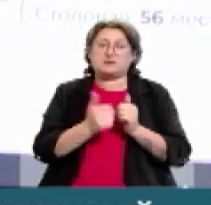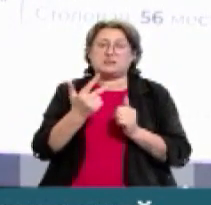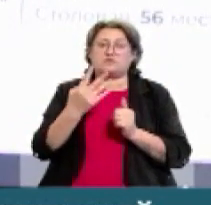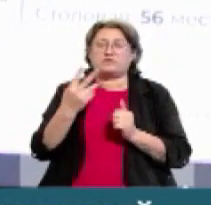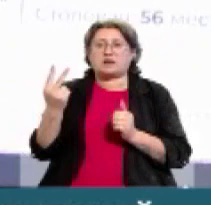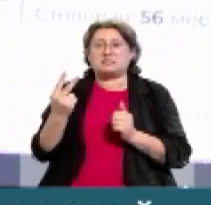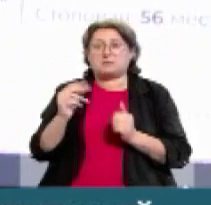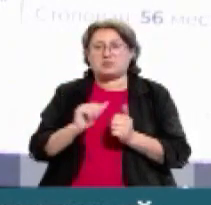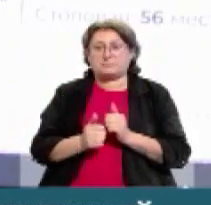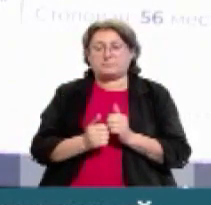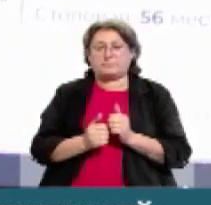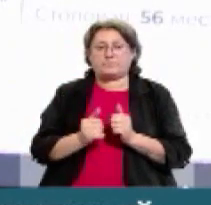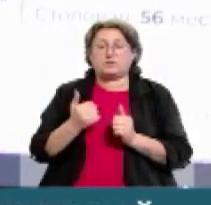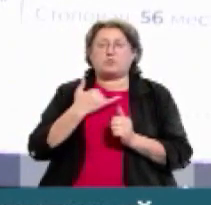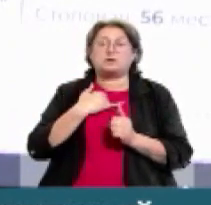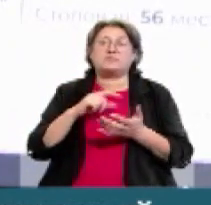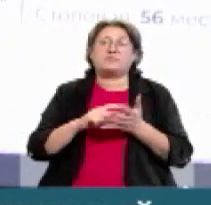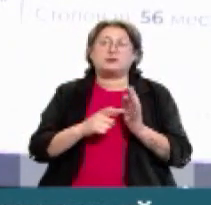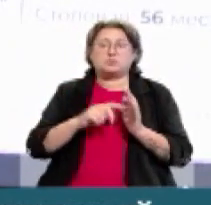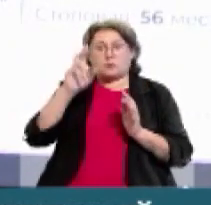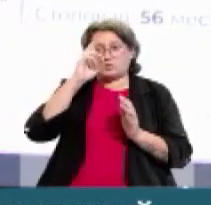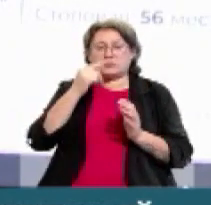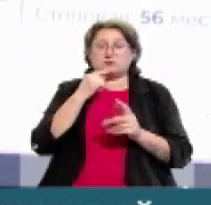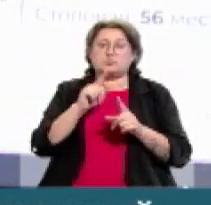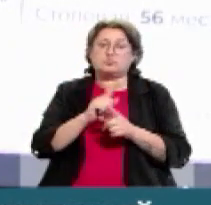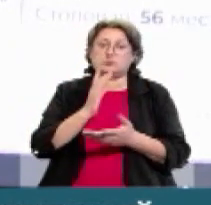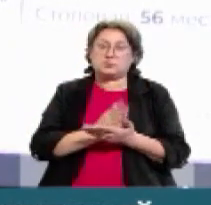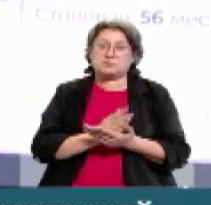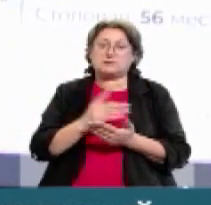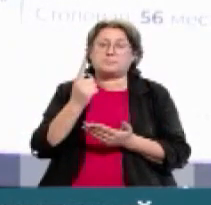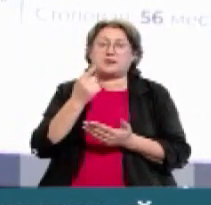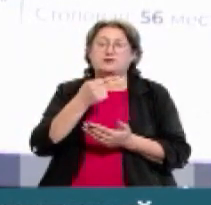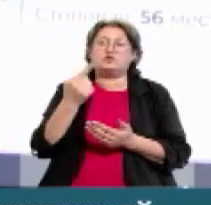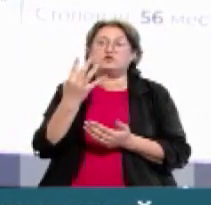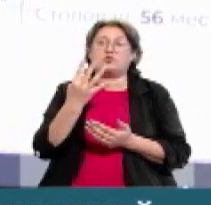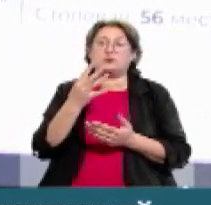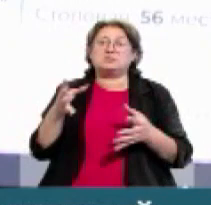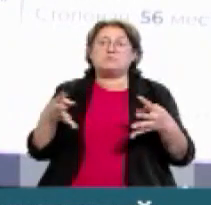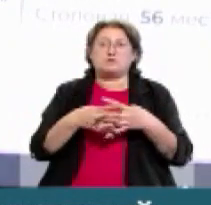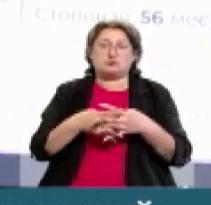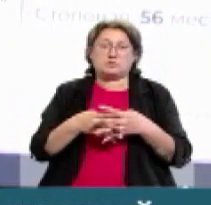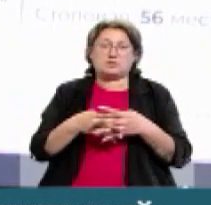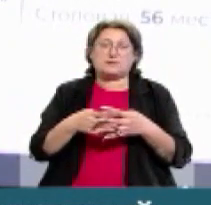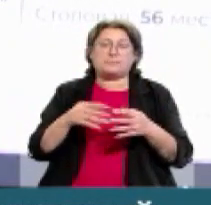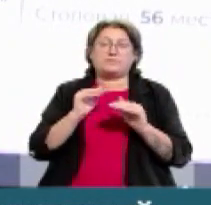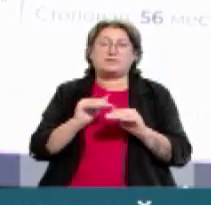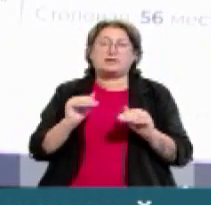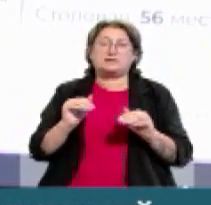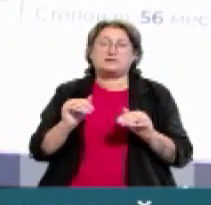третья, четвертая, вторая смена. У нас классы с государственным языком тоже есть. С первого по четвертый класс у нас смешанное направление.